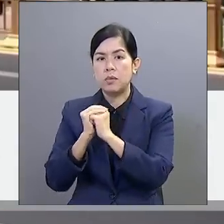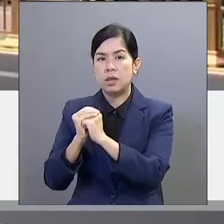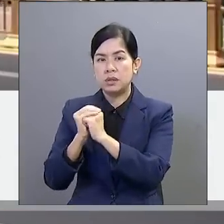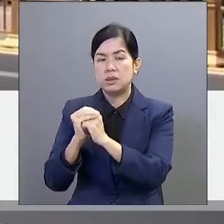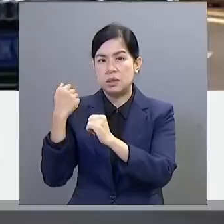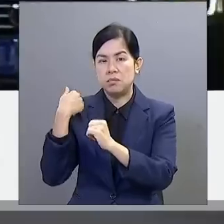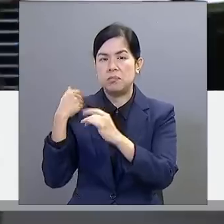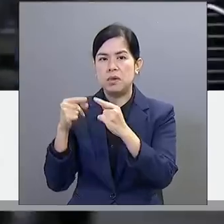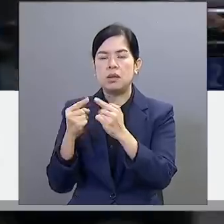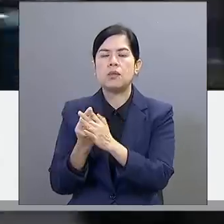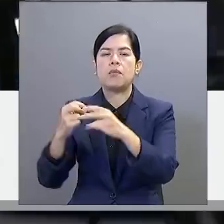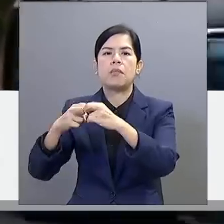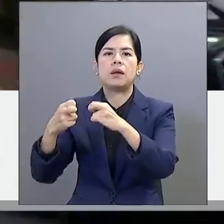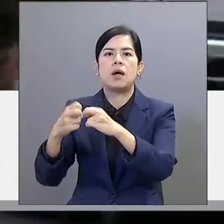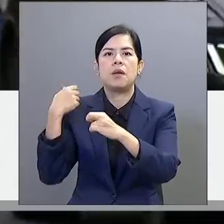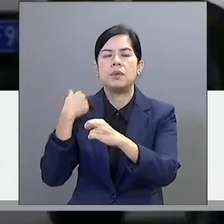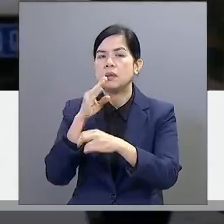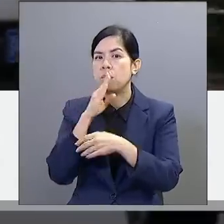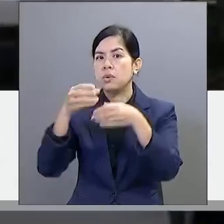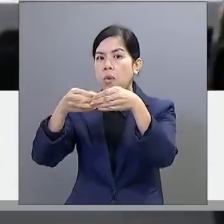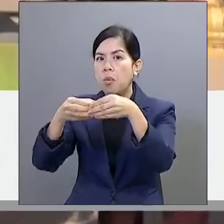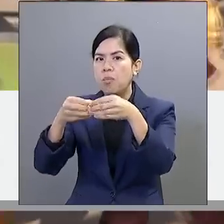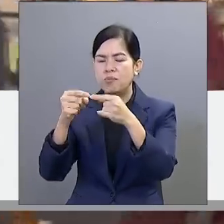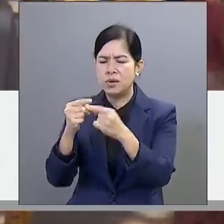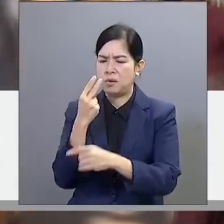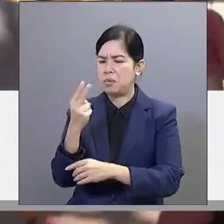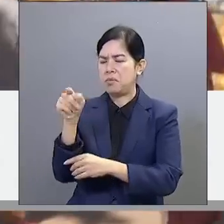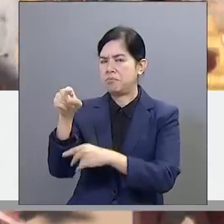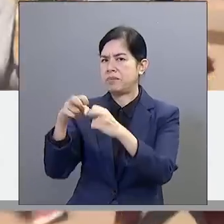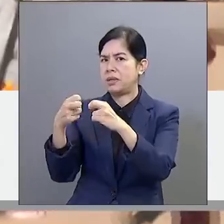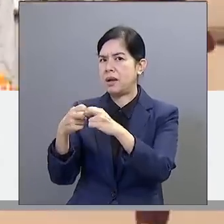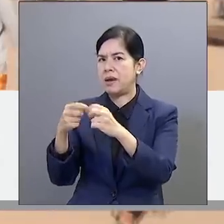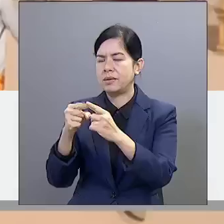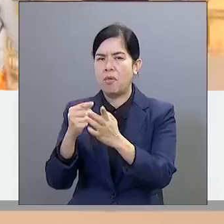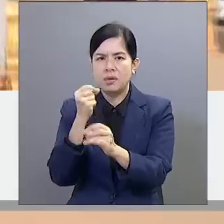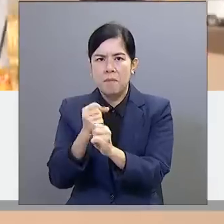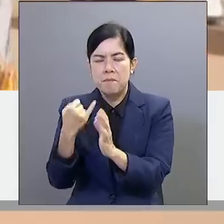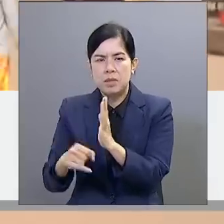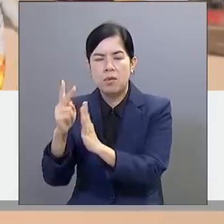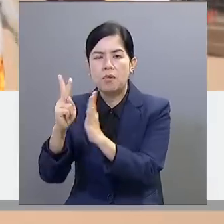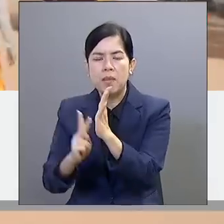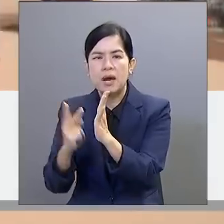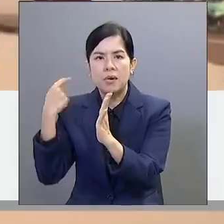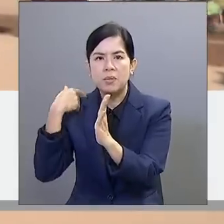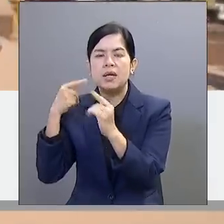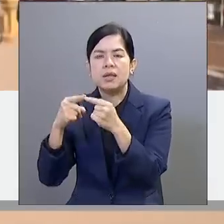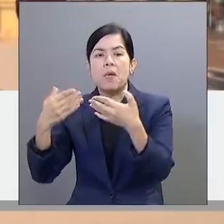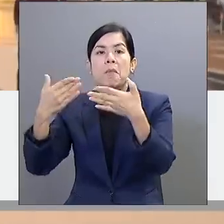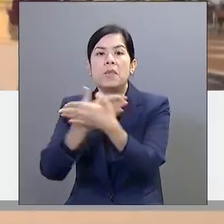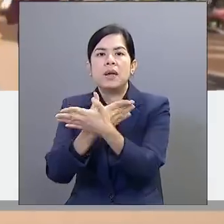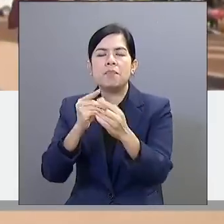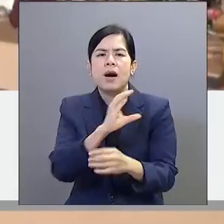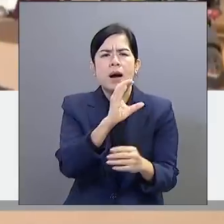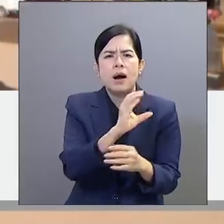ผลักดันประชากรที่มีคะแนนต่ำๆก็คือมีพฤติกรรมที่ไม่ดีออกนอกประเทศซึ่งในจีนมีการแข่งขันที่รุนแรงนะค